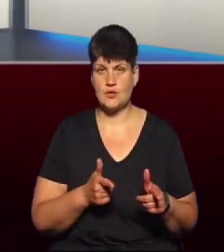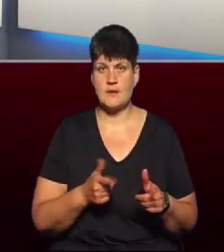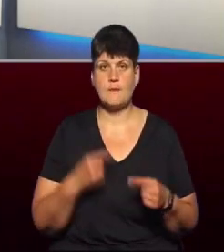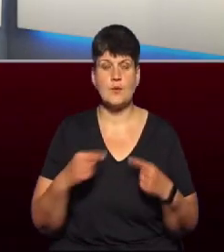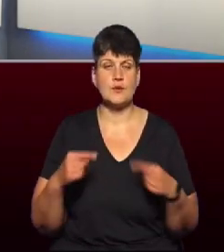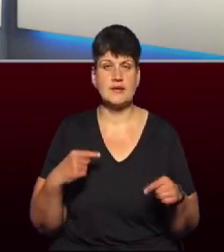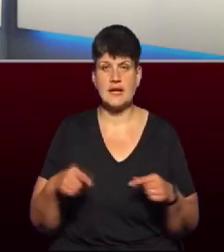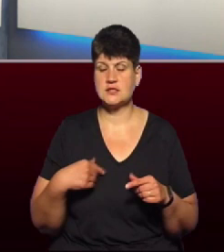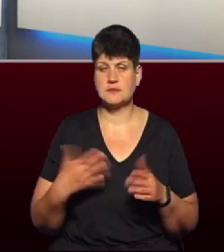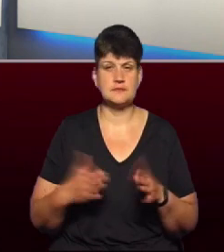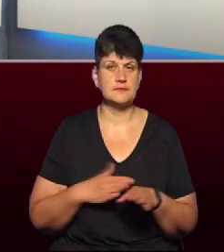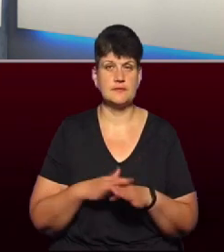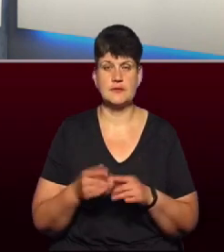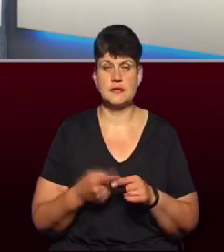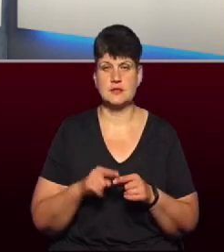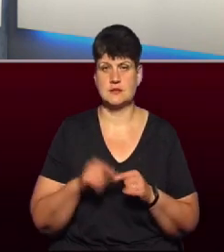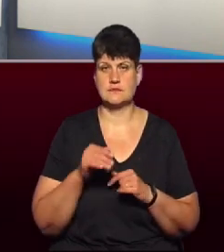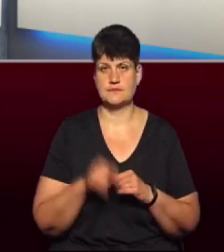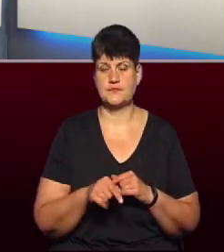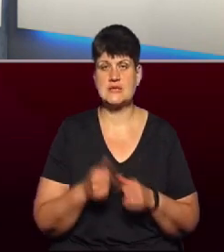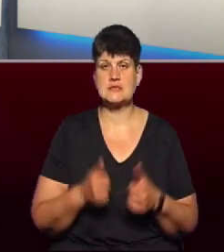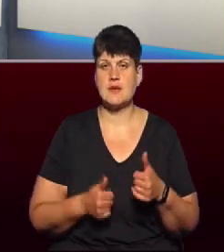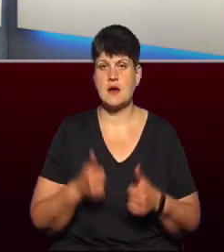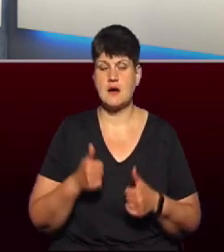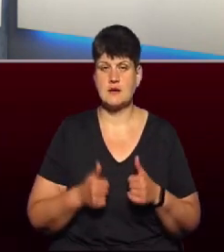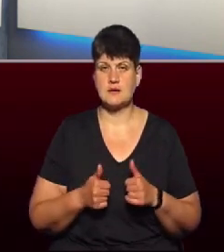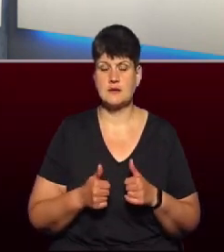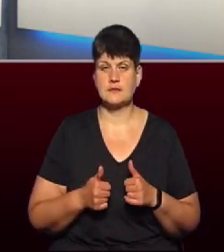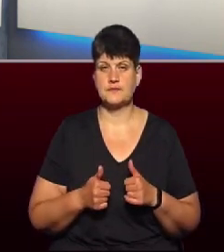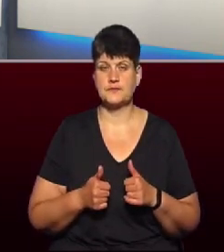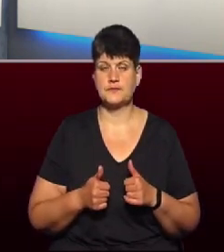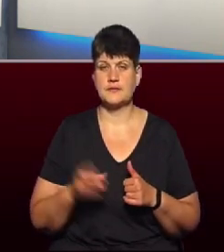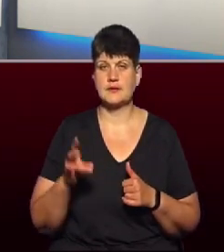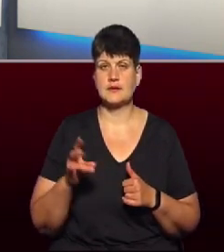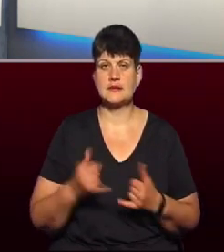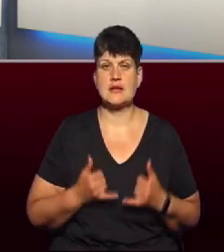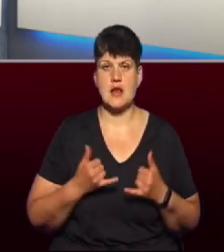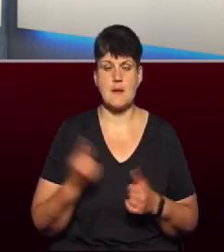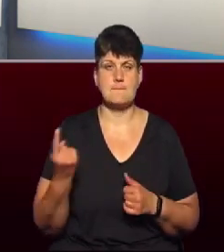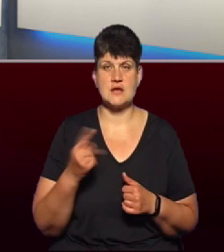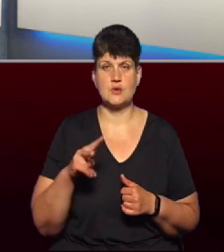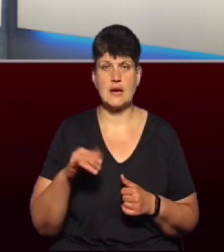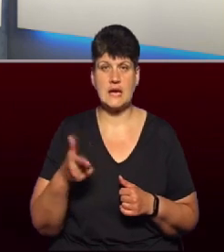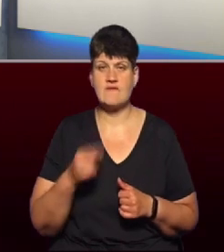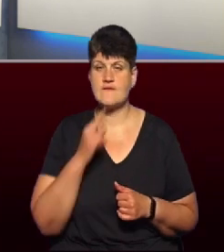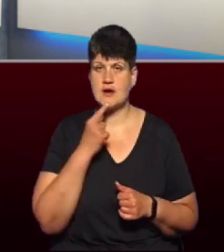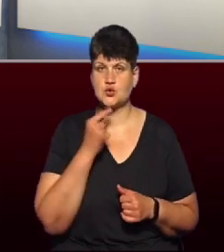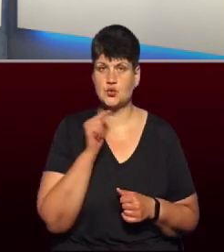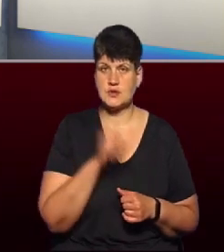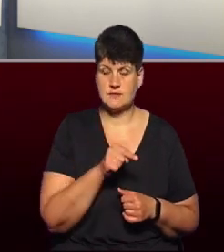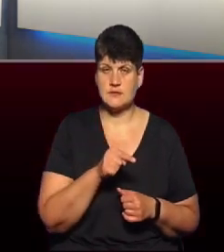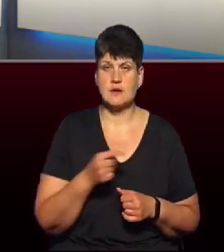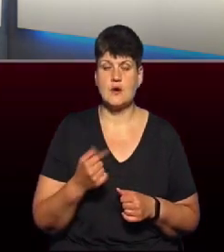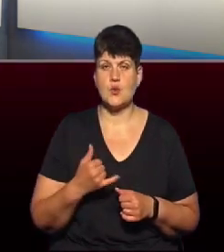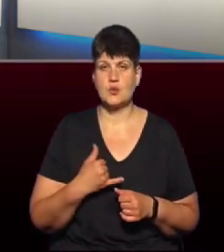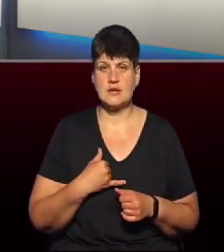до цієї стадії змагань. Для першої ліги ще їм важко, тому що нас в першій